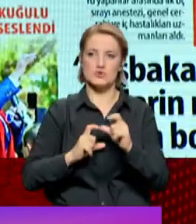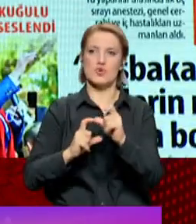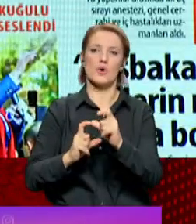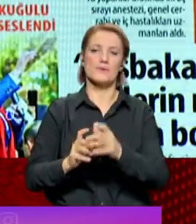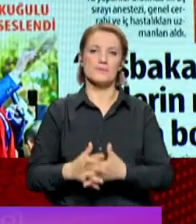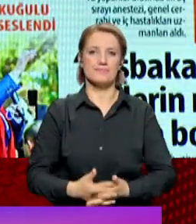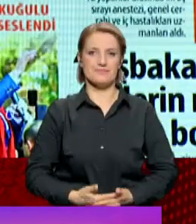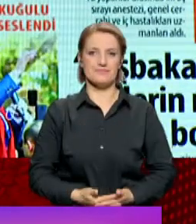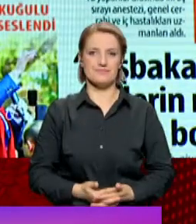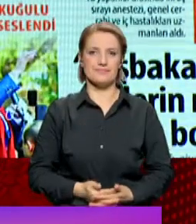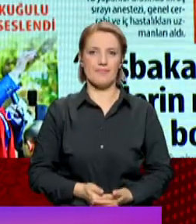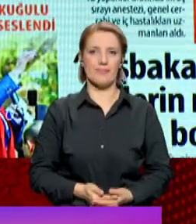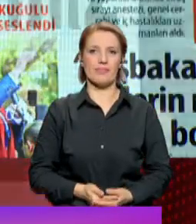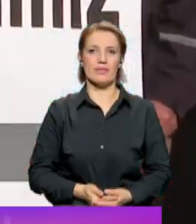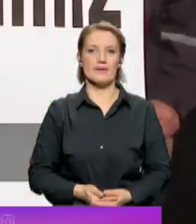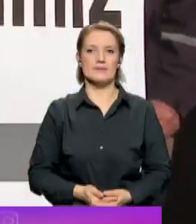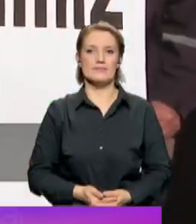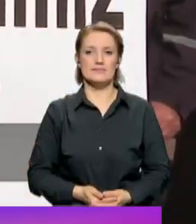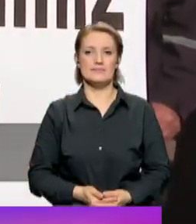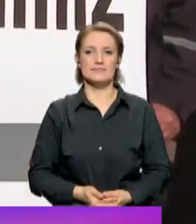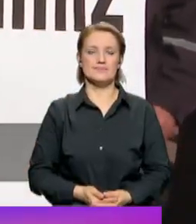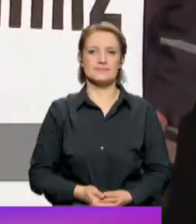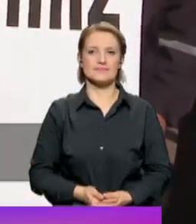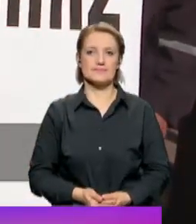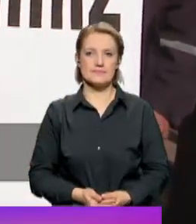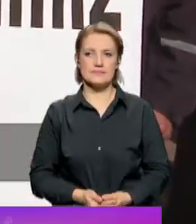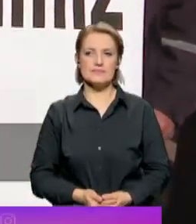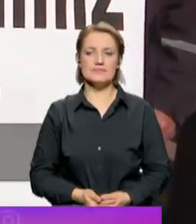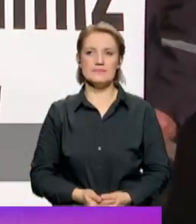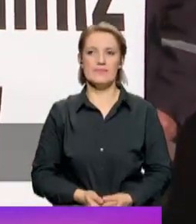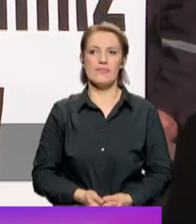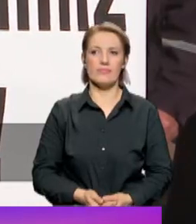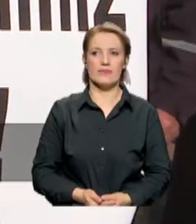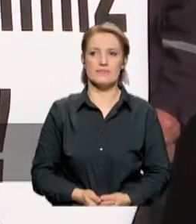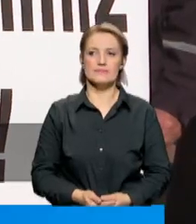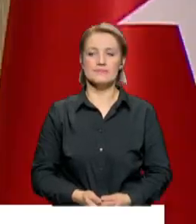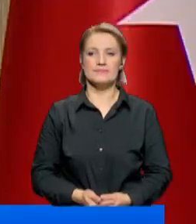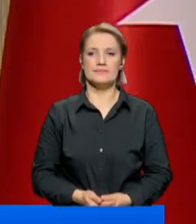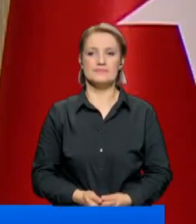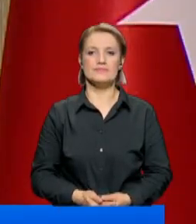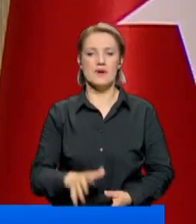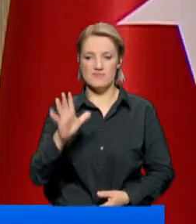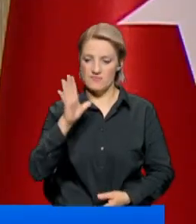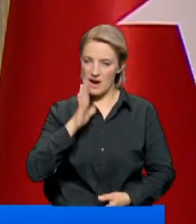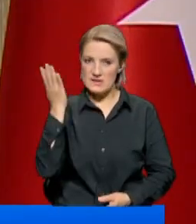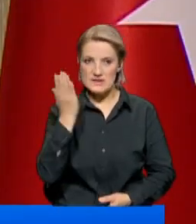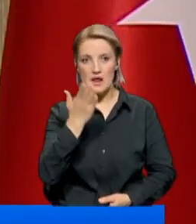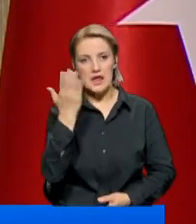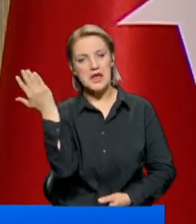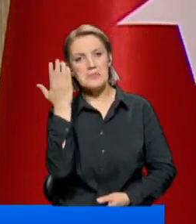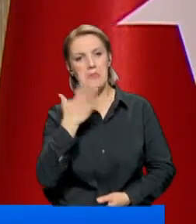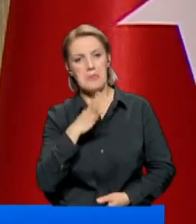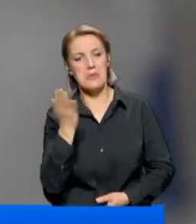Karar Gazetesi. İnsanca yaşamak istiyoruz. Varsın,